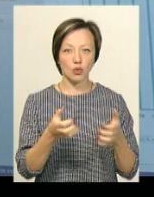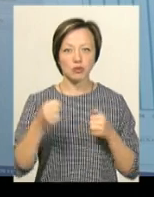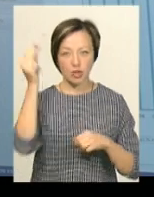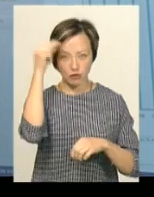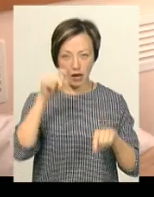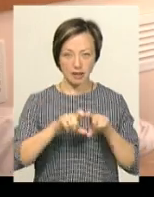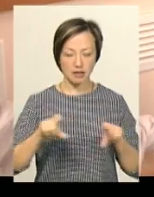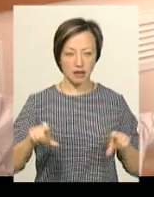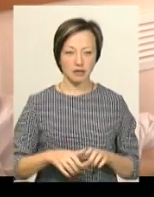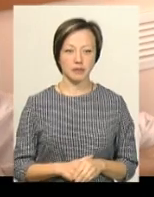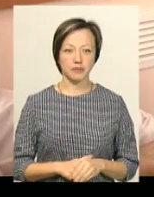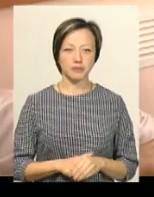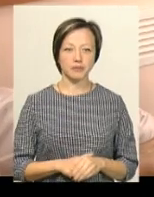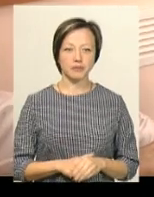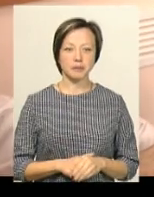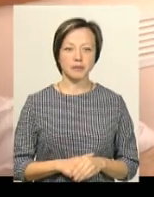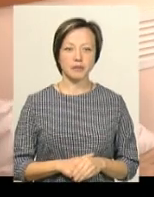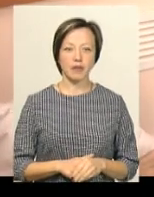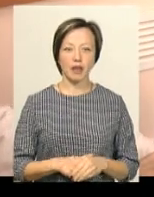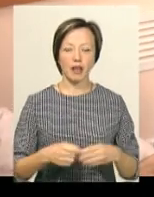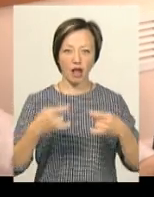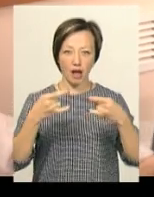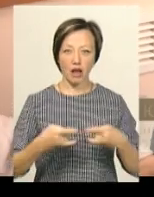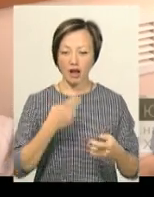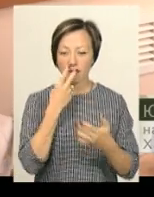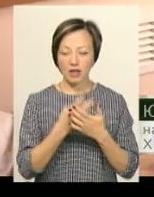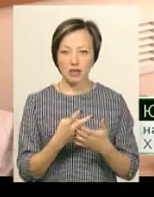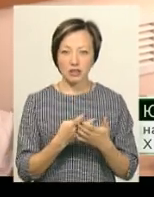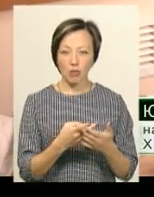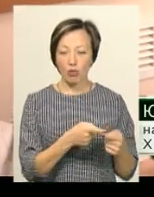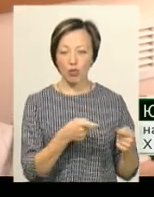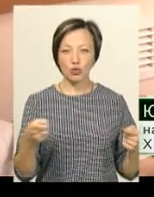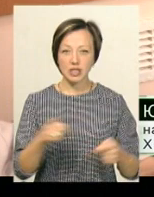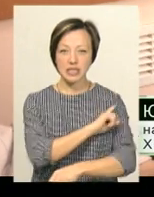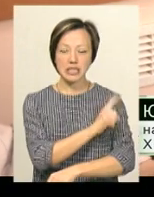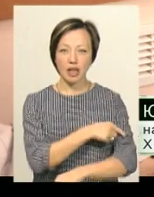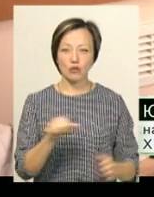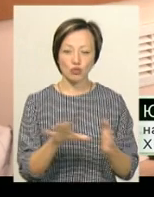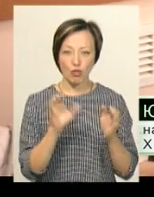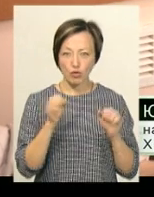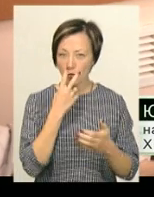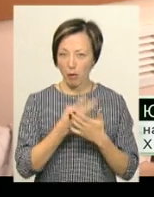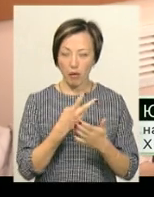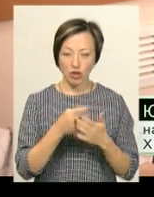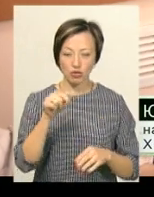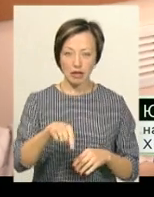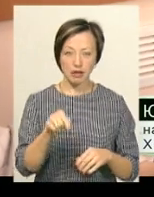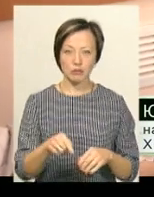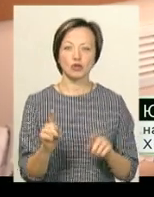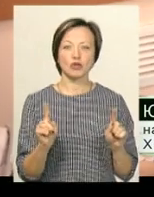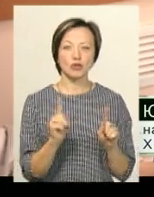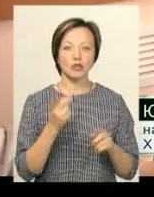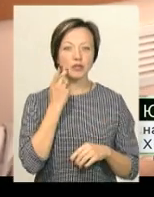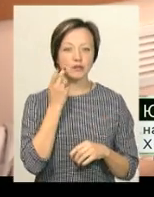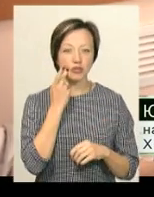навчальний заклад. На екранах відображається поточна генерація, сила струму можна побачити в панелях, що вони видають.